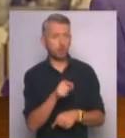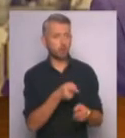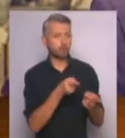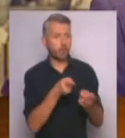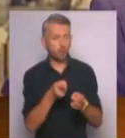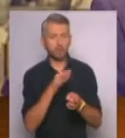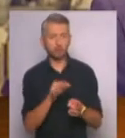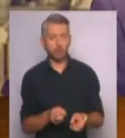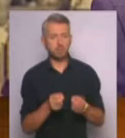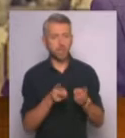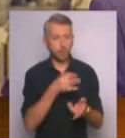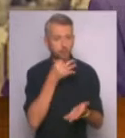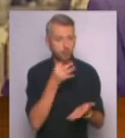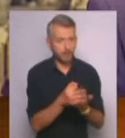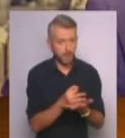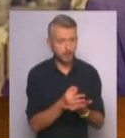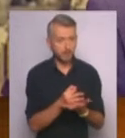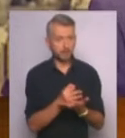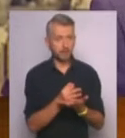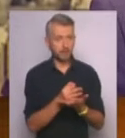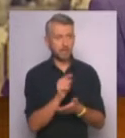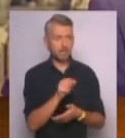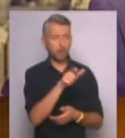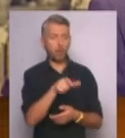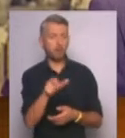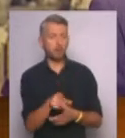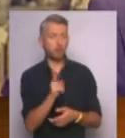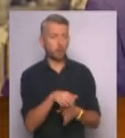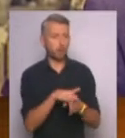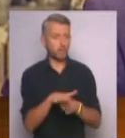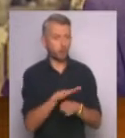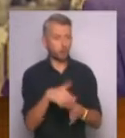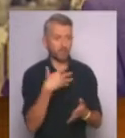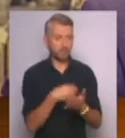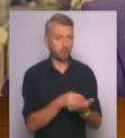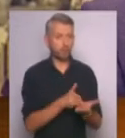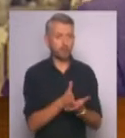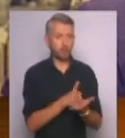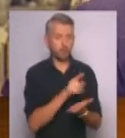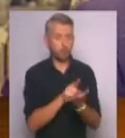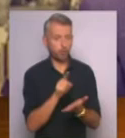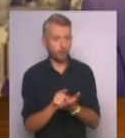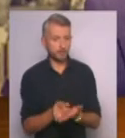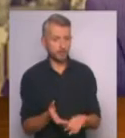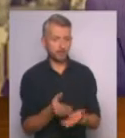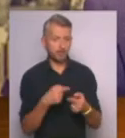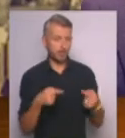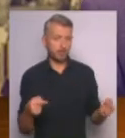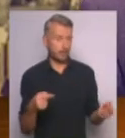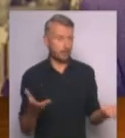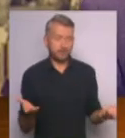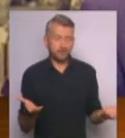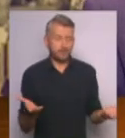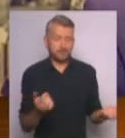про кримінальну відповідальність тих осіб, які не виконують своїх посадових там обов'язків і так далі. Але,